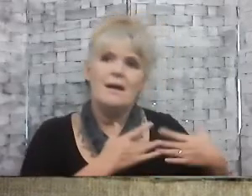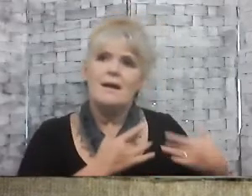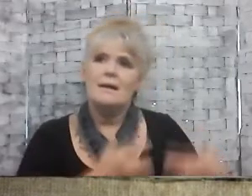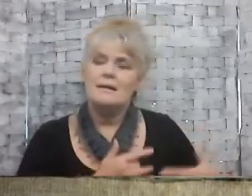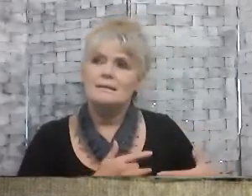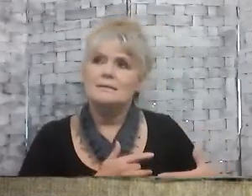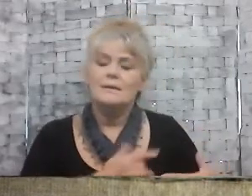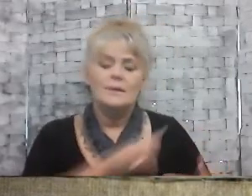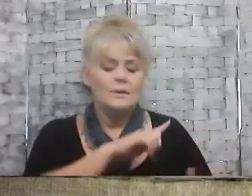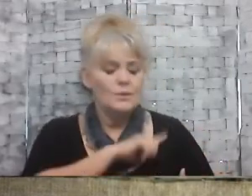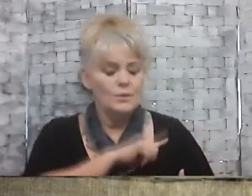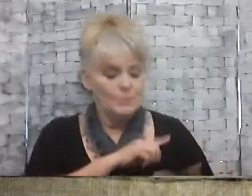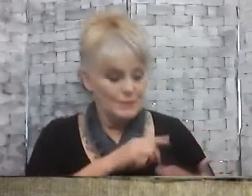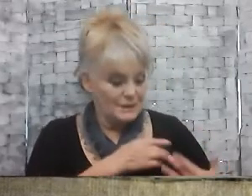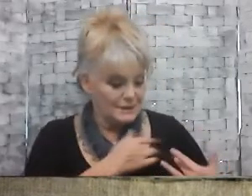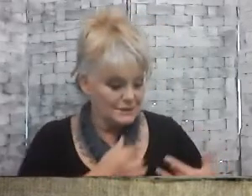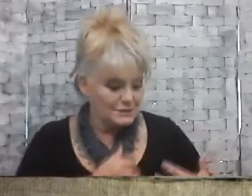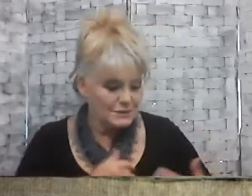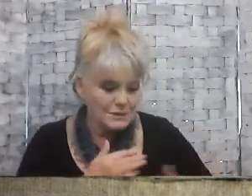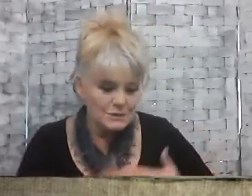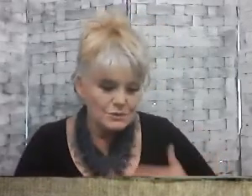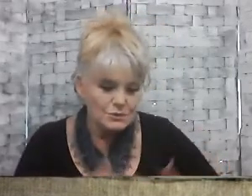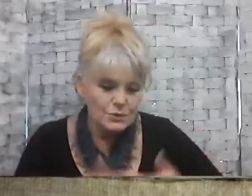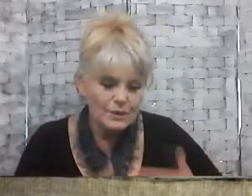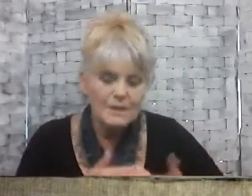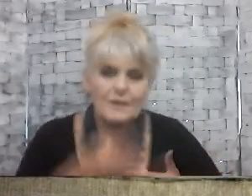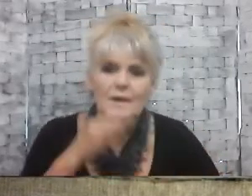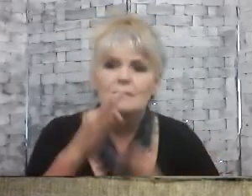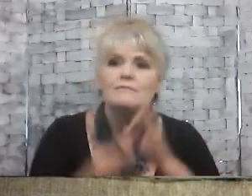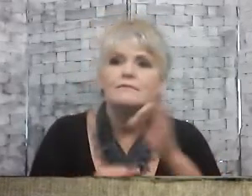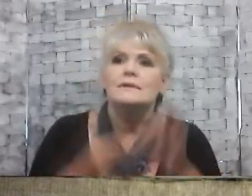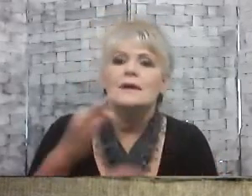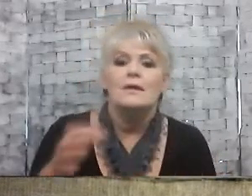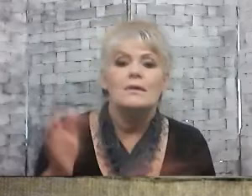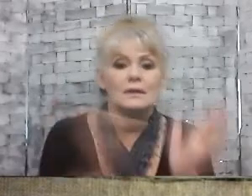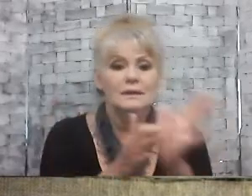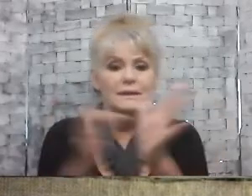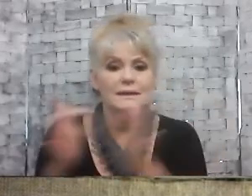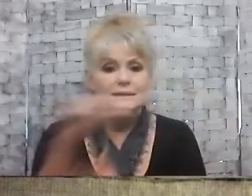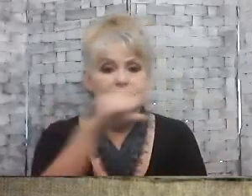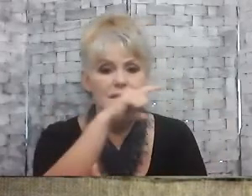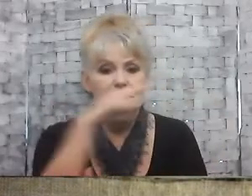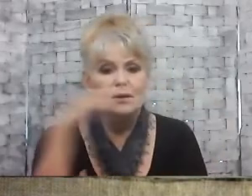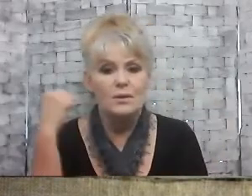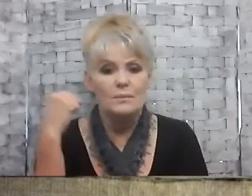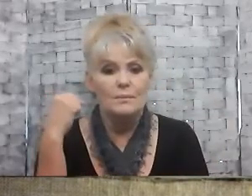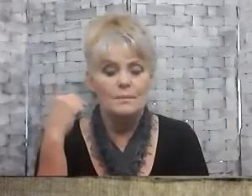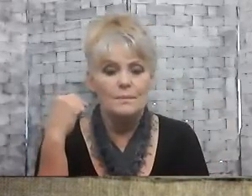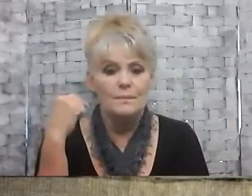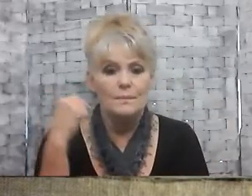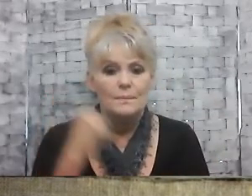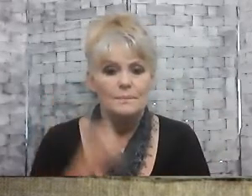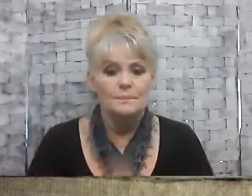hart, zodat ek hierdie story verder kan leef. In Jesus' naam.